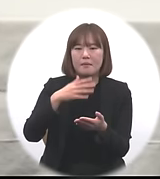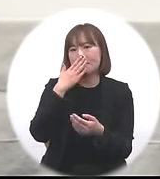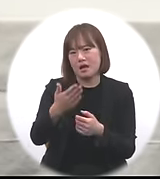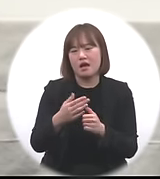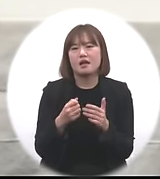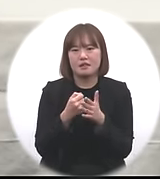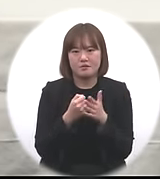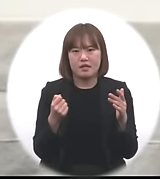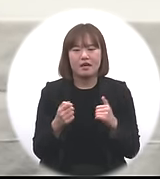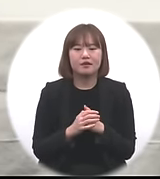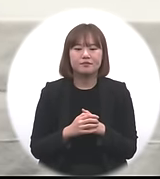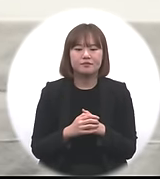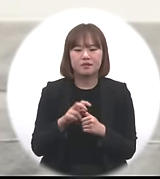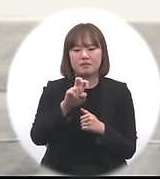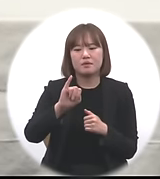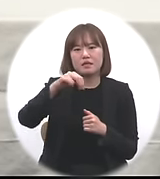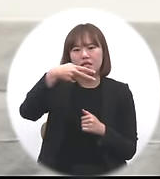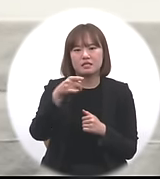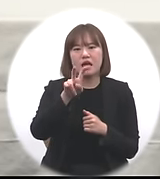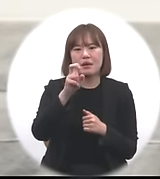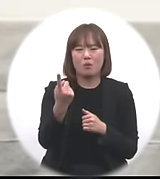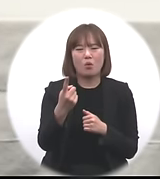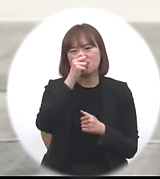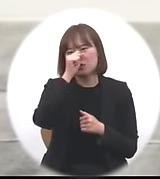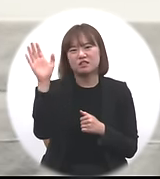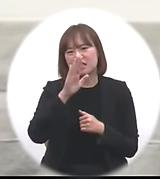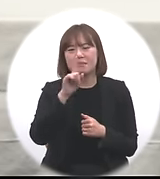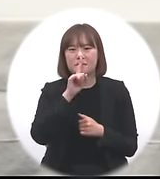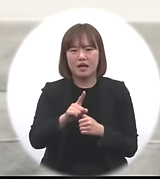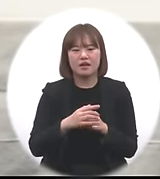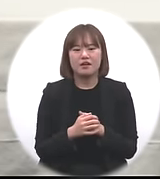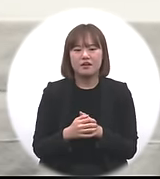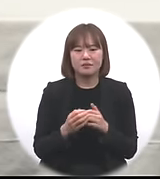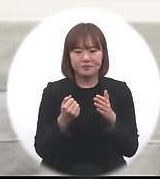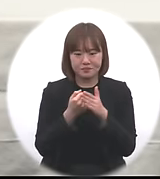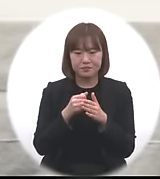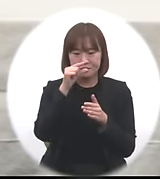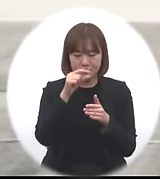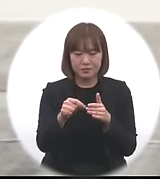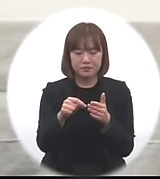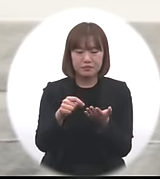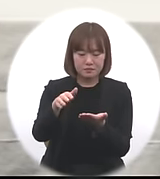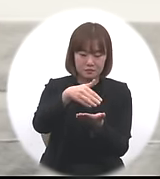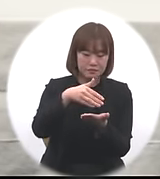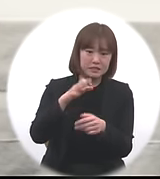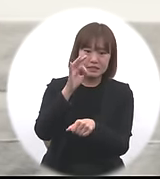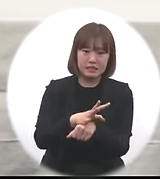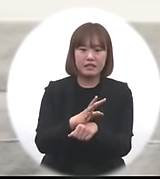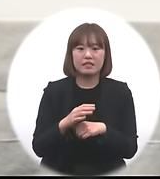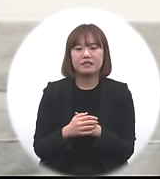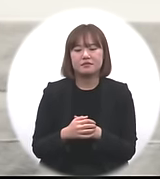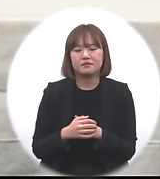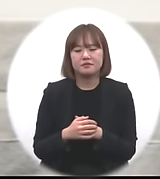세균막을 쓸든가 흐트러놓든가 할 거지 않습니까? 미세모는 땅바닥에 안 붙습니다. 저렇게 끝이 뾰족하게 생긴